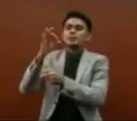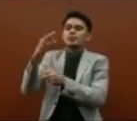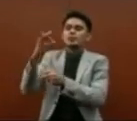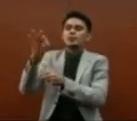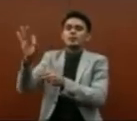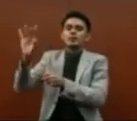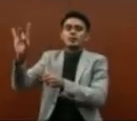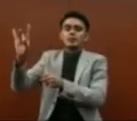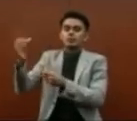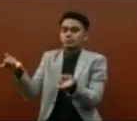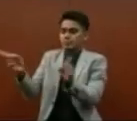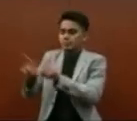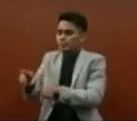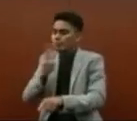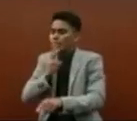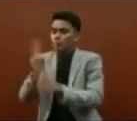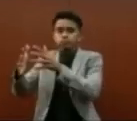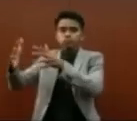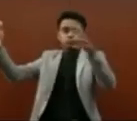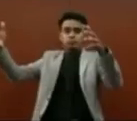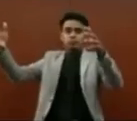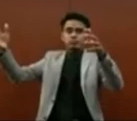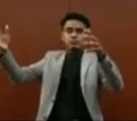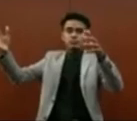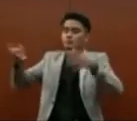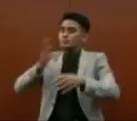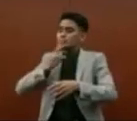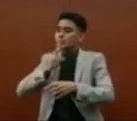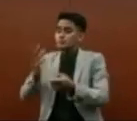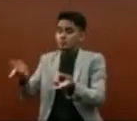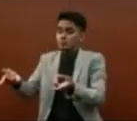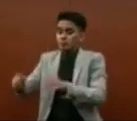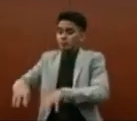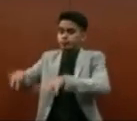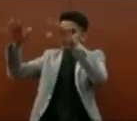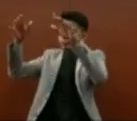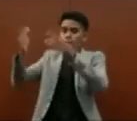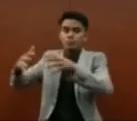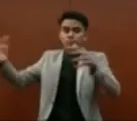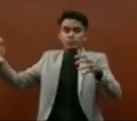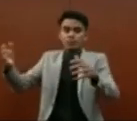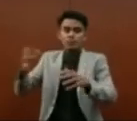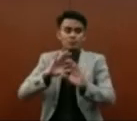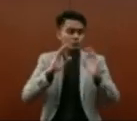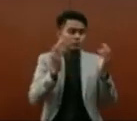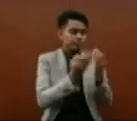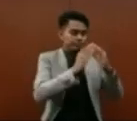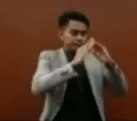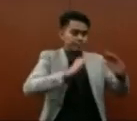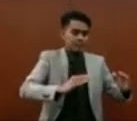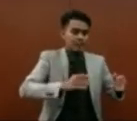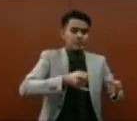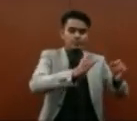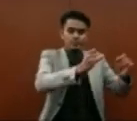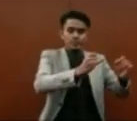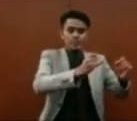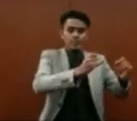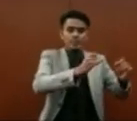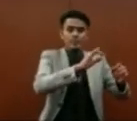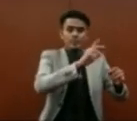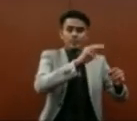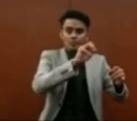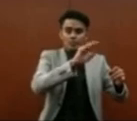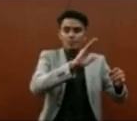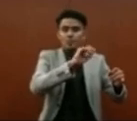telah berlaku banjir yang agak besar di sekitar Shah Alam dan rumah keluarga saya di Jalan Jambu batu ketika itu